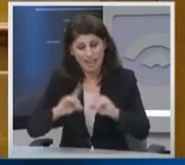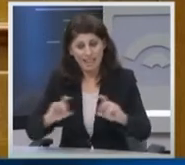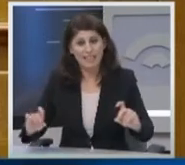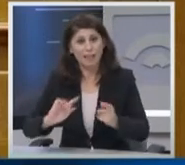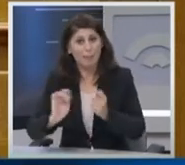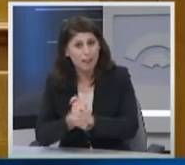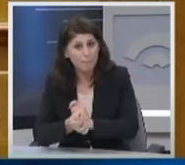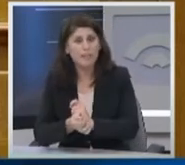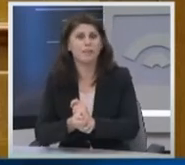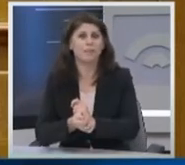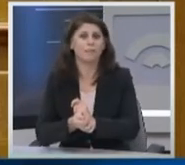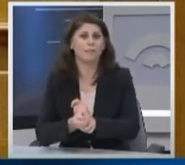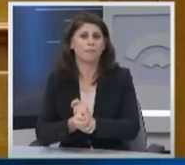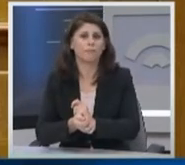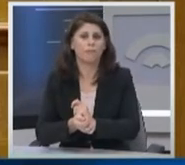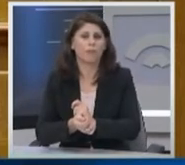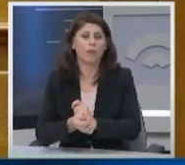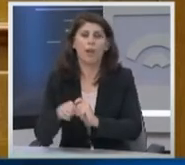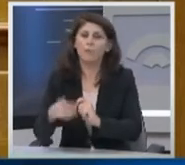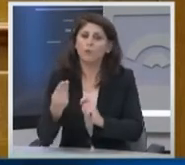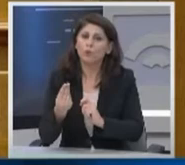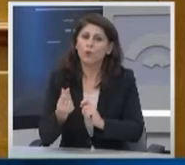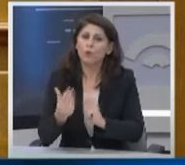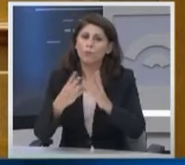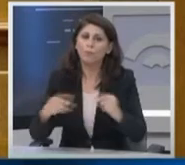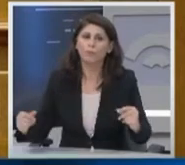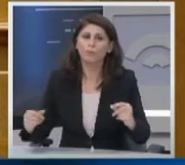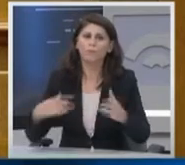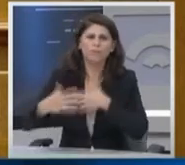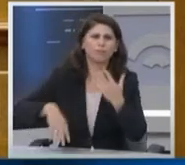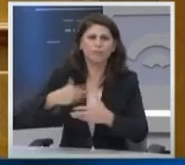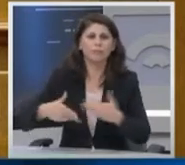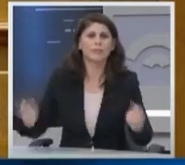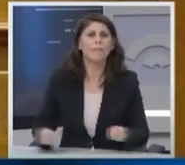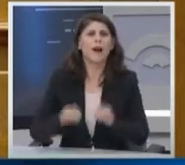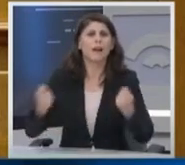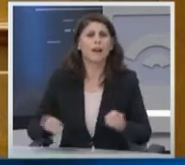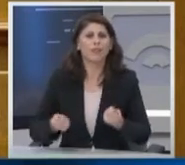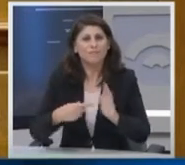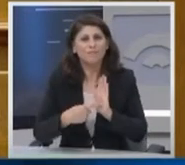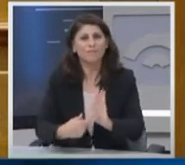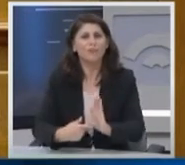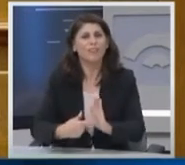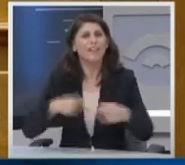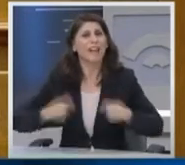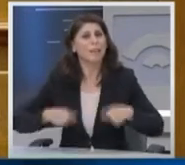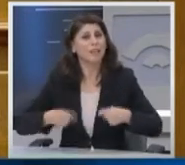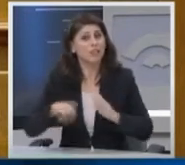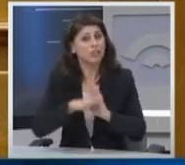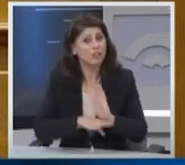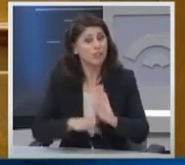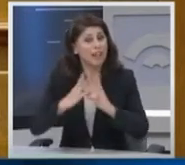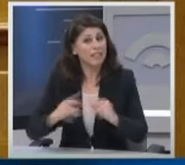τη μεταποίηση. Έτσι μπορεί να εξαλειφθεί οριστικά η αναρχία της παραγωγής που χαρακτηρίζει το καπιταλιστικό σύστημα,